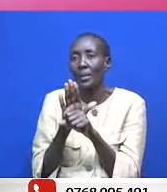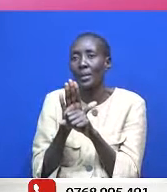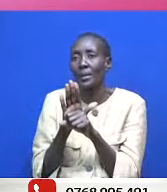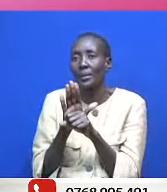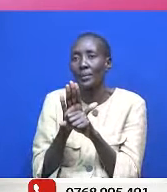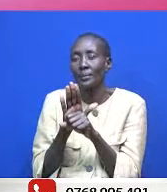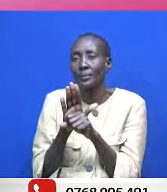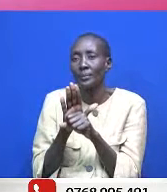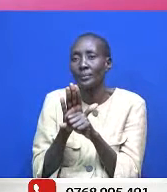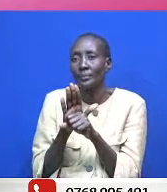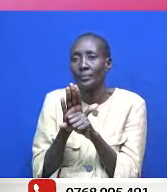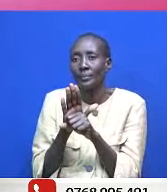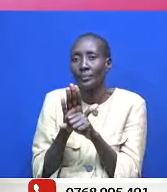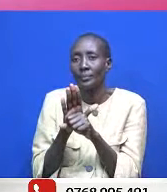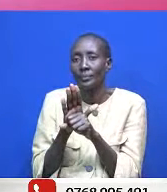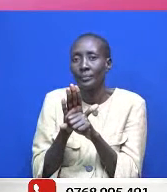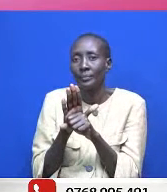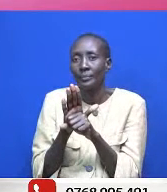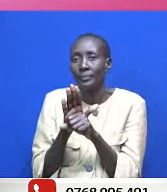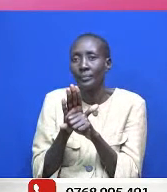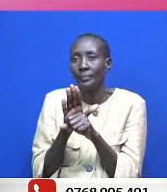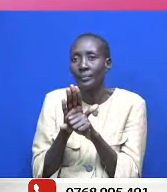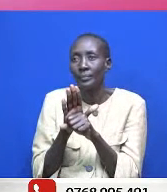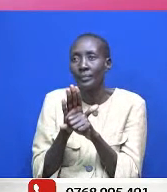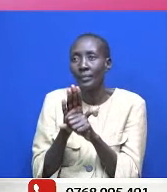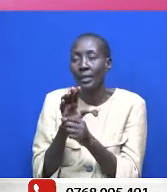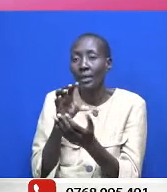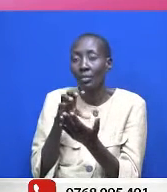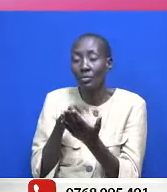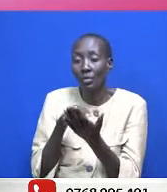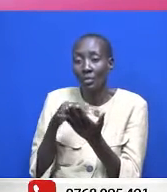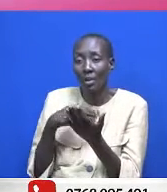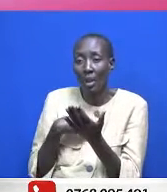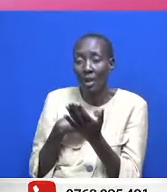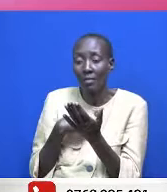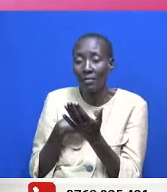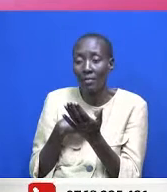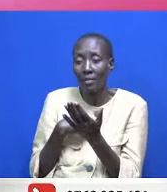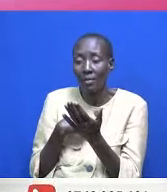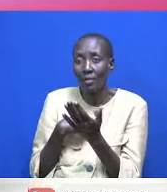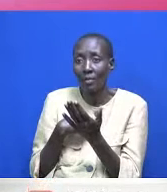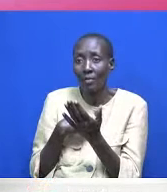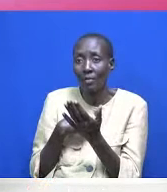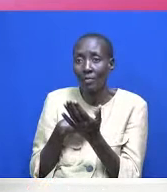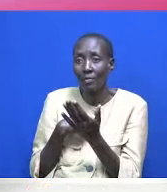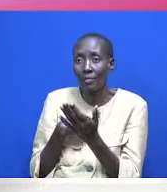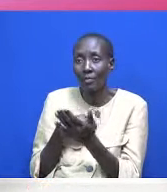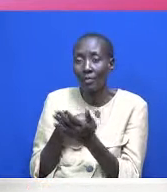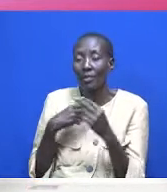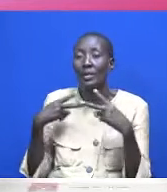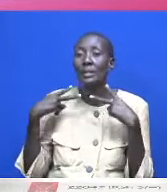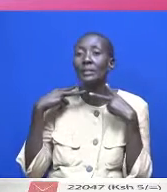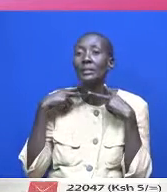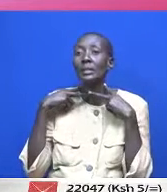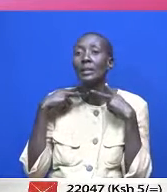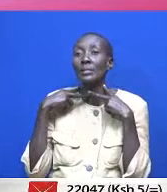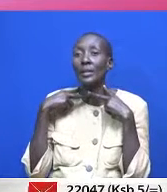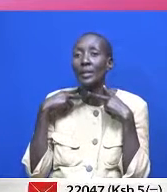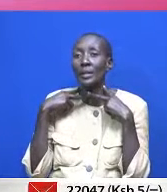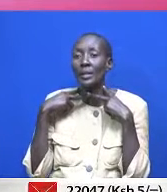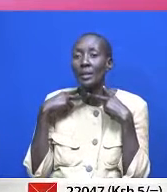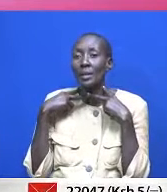zilikuwa katika hali ya ukoloni. Na hiyo manchi za ukoloni zilitengenezwa haswa kutoa